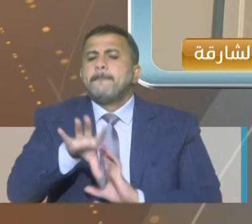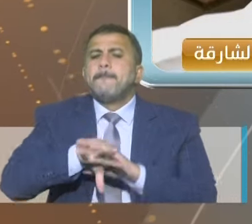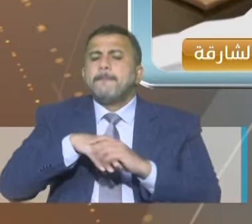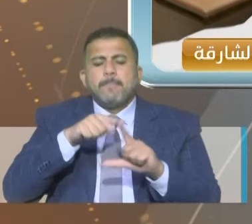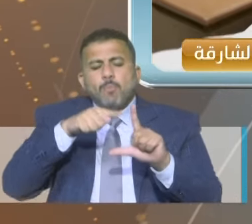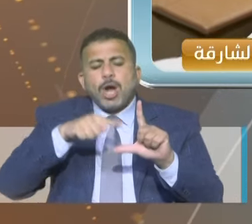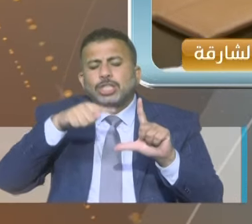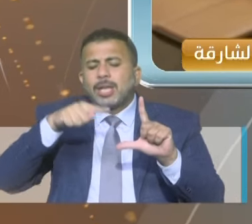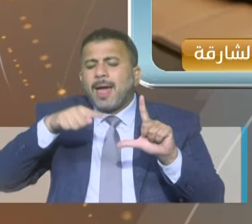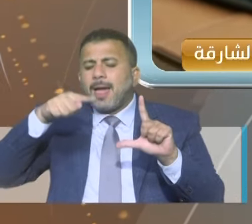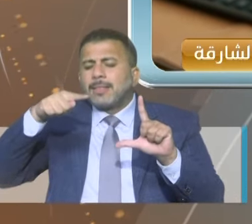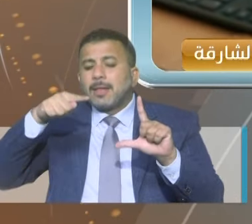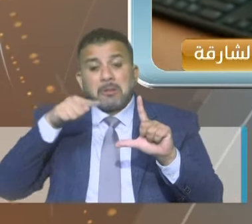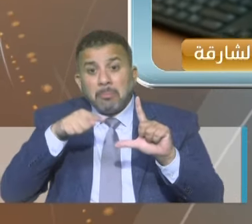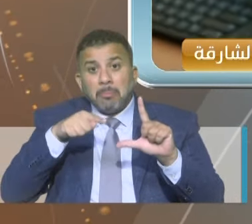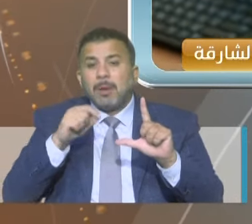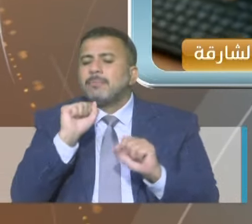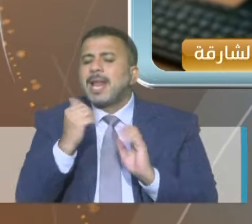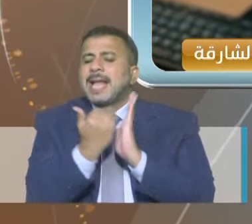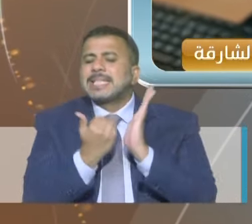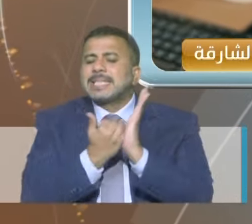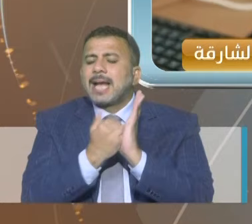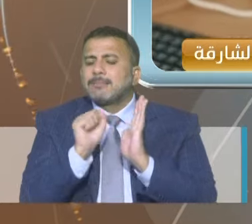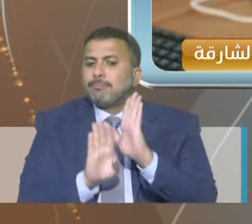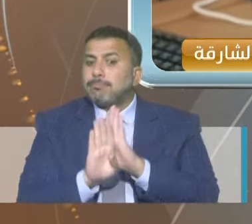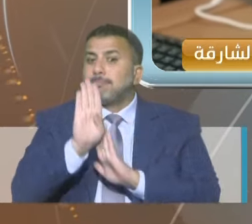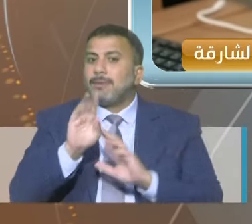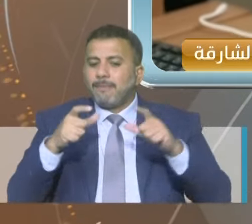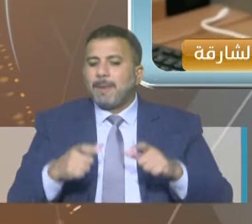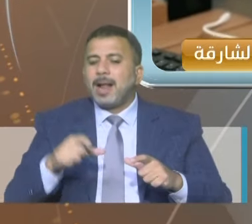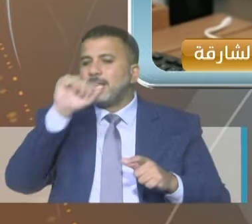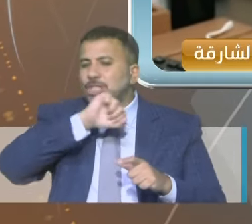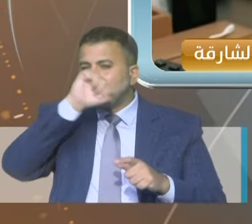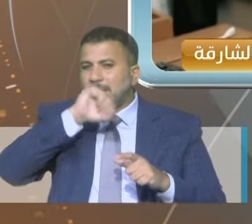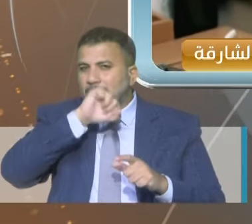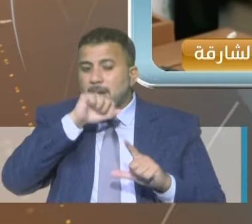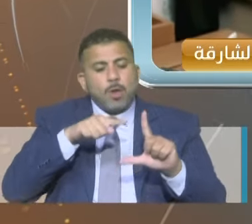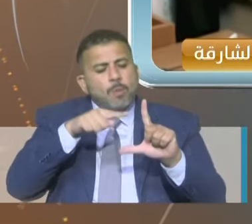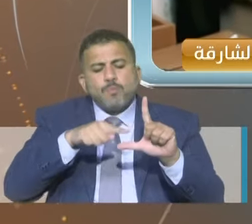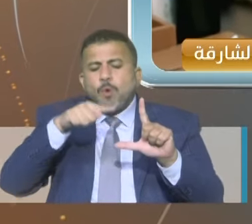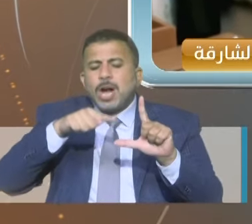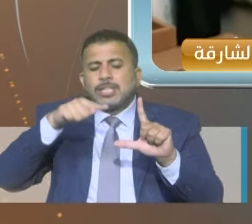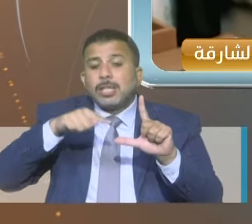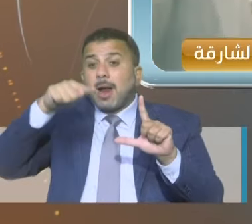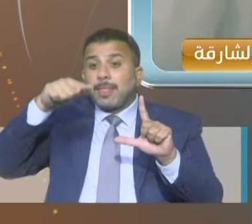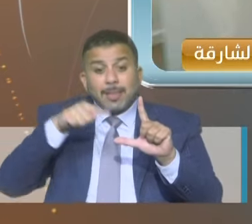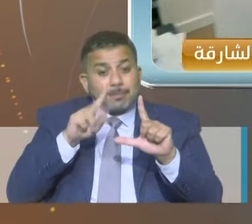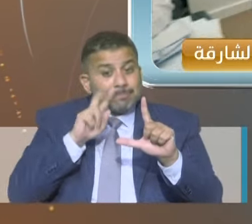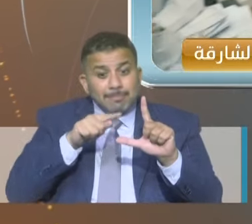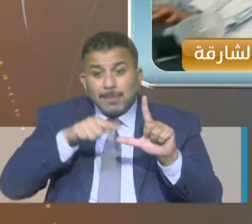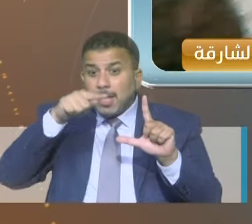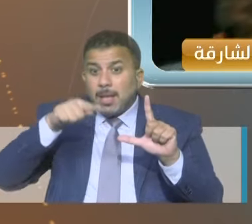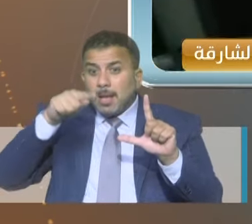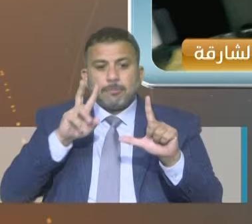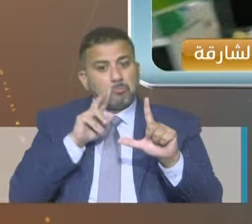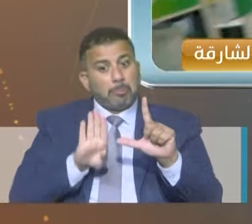المؤشرات والنتائج التي تعكس أداء الاقتصاد المحلي في إمارة الشارقة، وتعد هذه المؤشرات كأداة أساسية لصناع